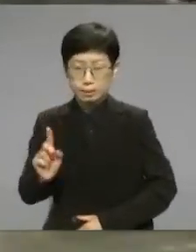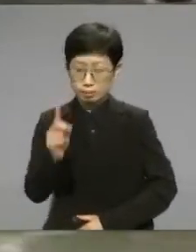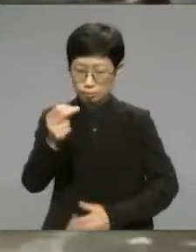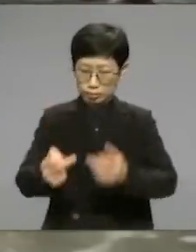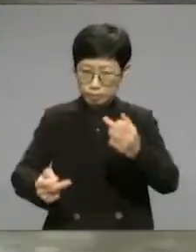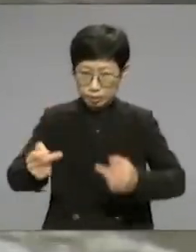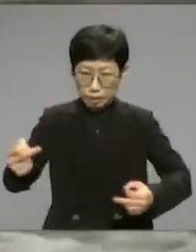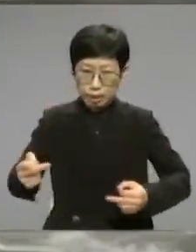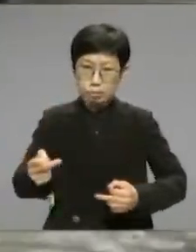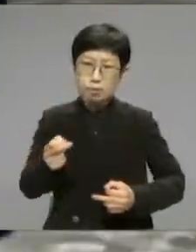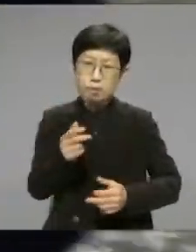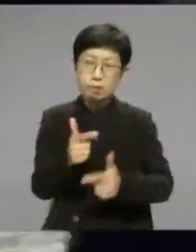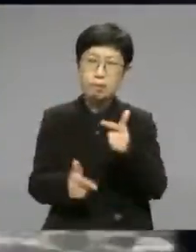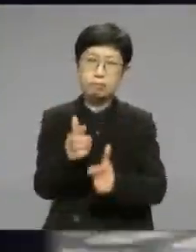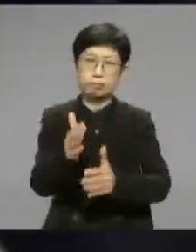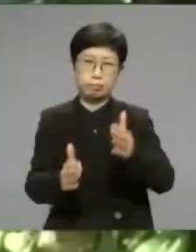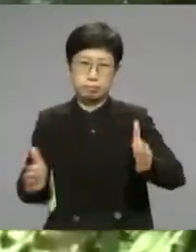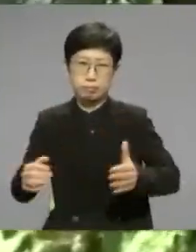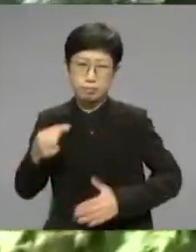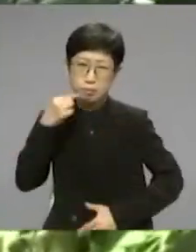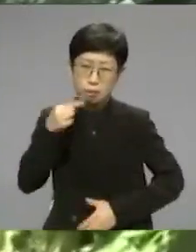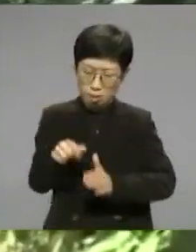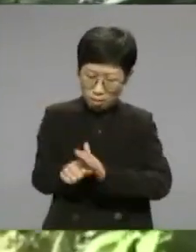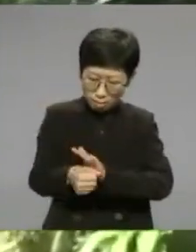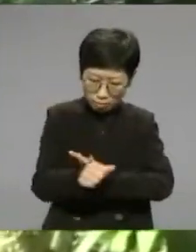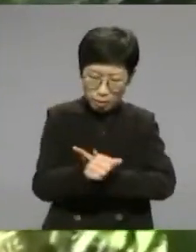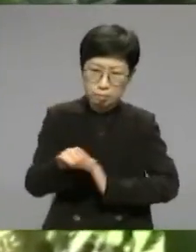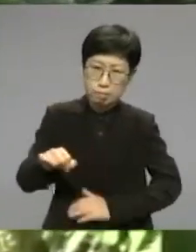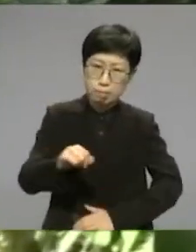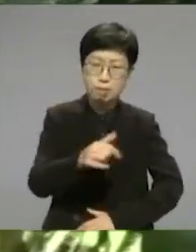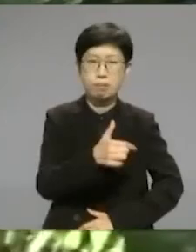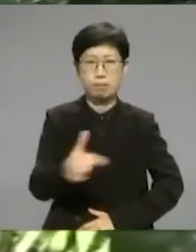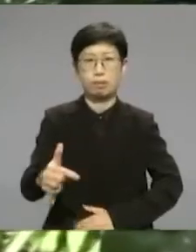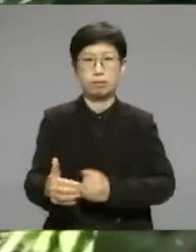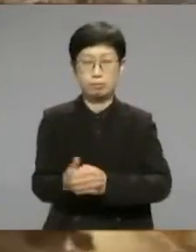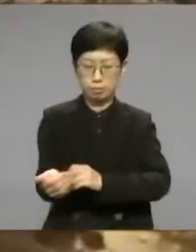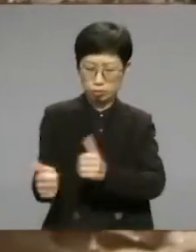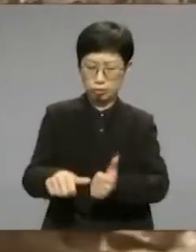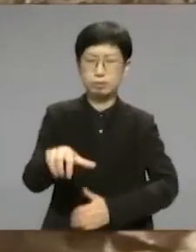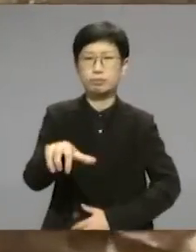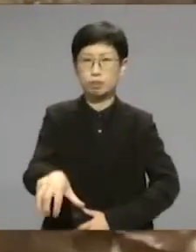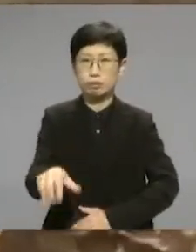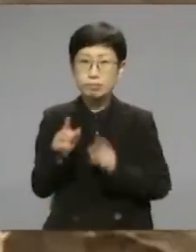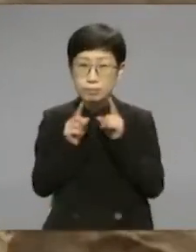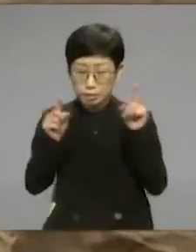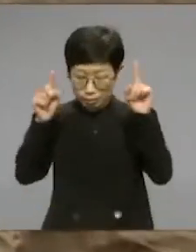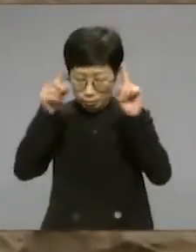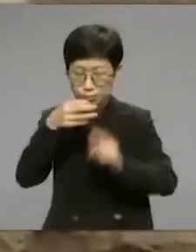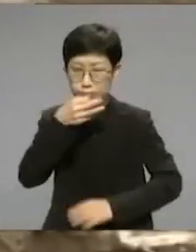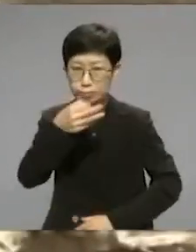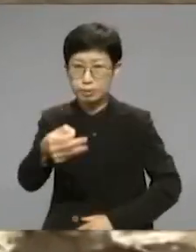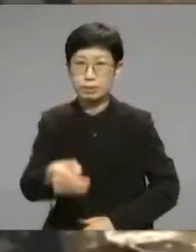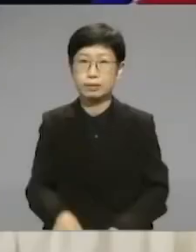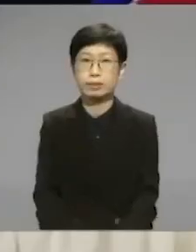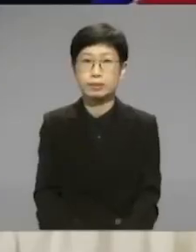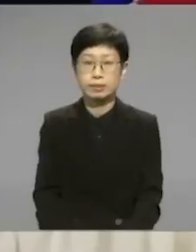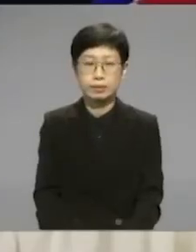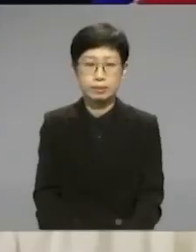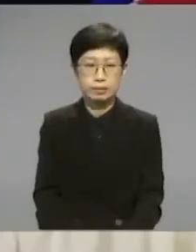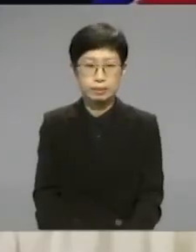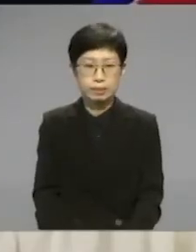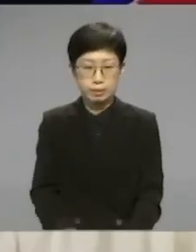정글, 독사와 독충으로 뒤덮여 있어 죽음의 정글 혹은 지옥이라는 또 다른 이름으로도 불립니다. El